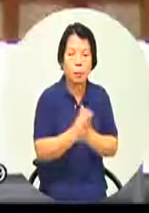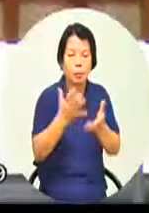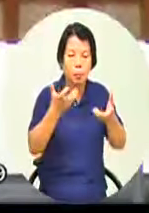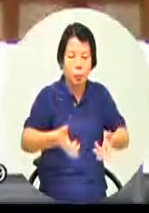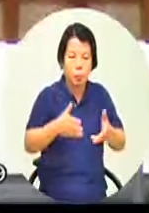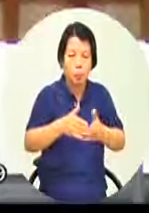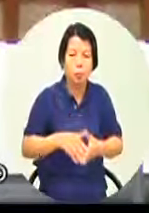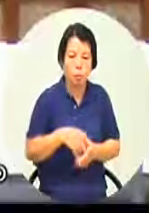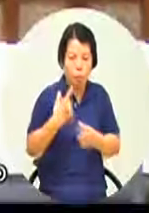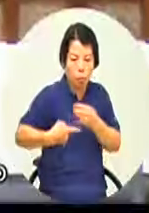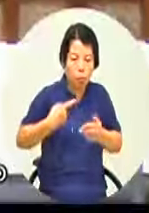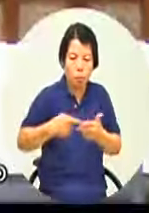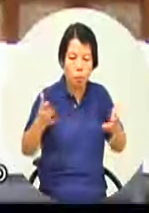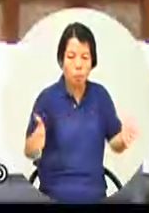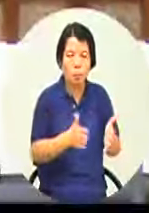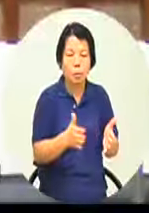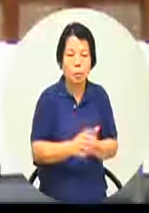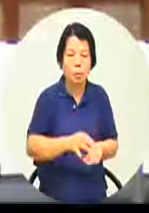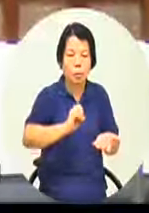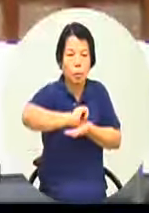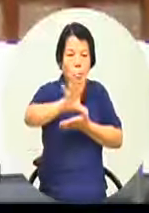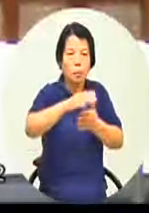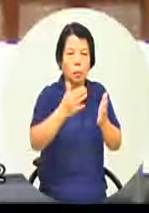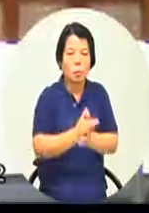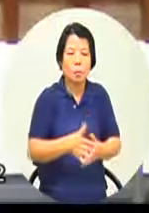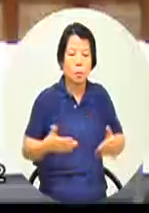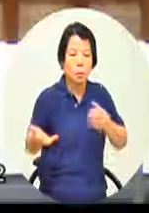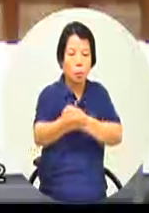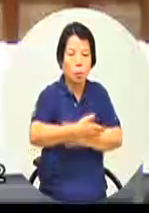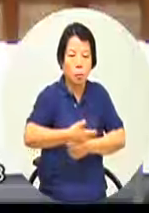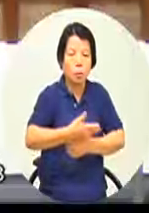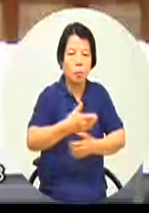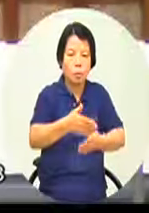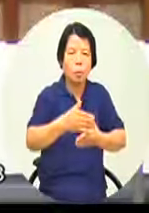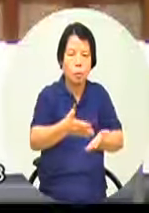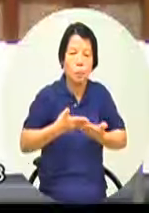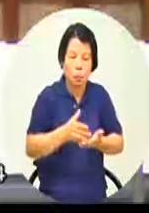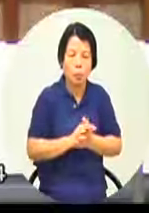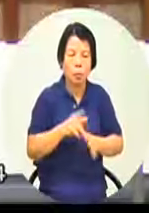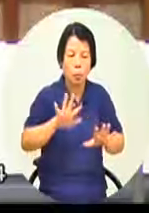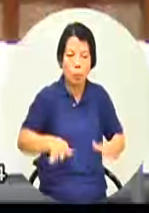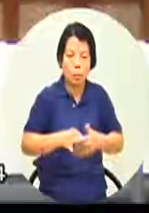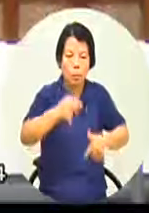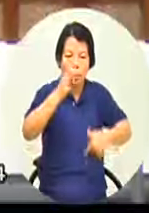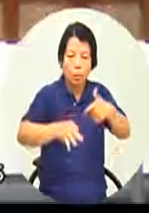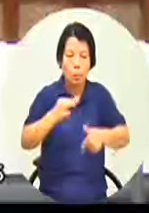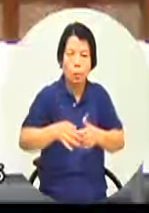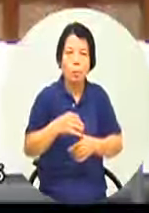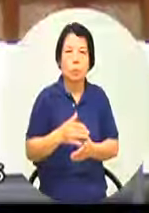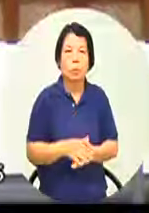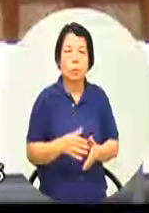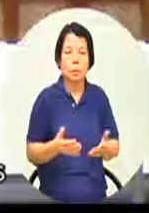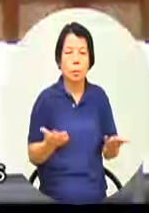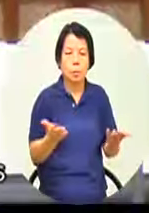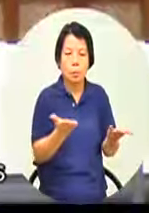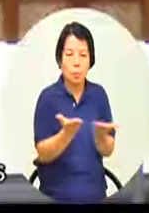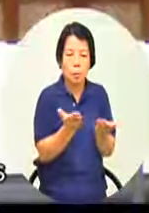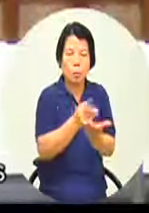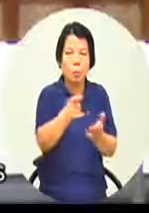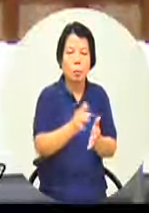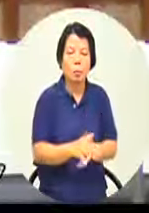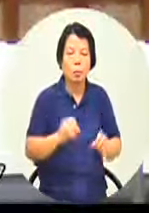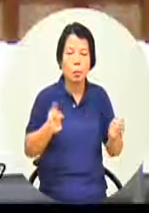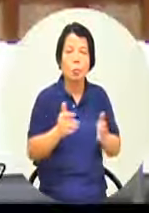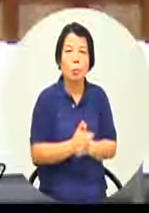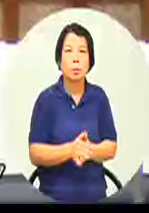点的这一个礼拜，公布采收的量跟指标的价钱。这个指标的价钱，你不用所有的蔬果都，